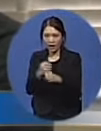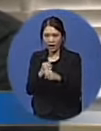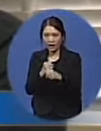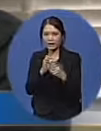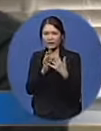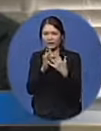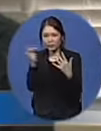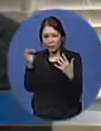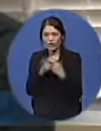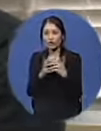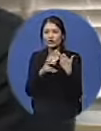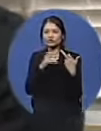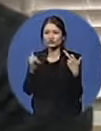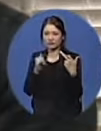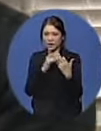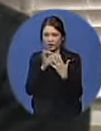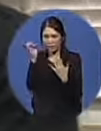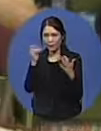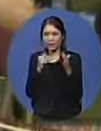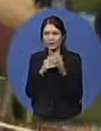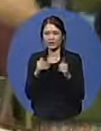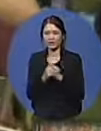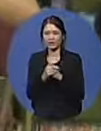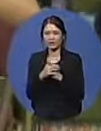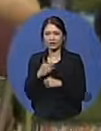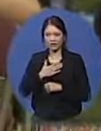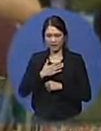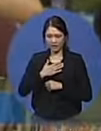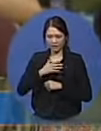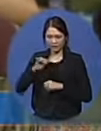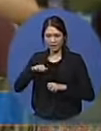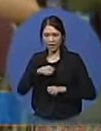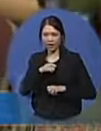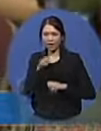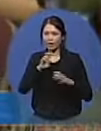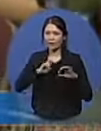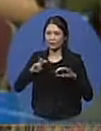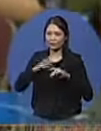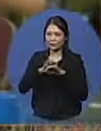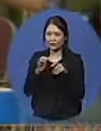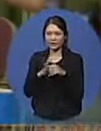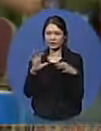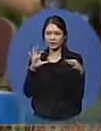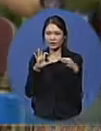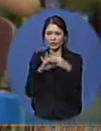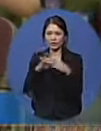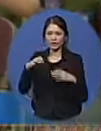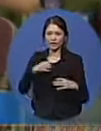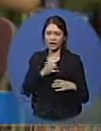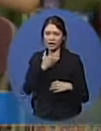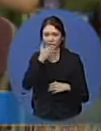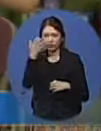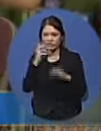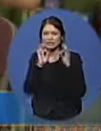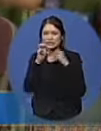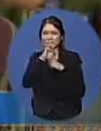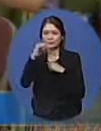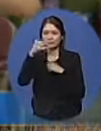참여하게 됐습니다. 자신의 연주를 통해 사람들에게 희망을 전하는 첼리스트가 꿈인 김민주